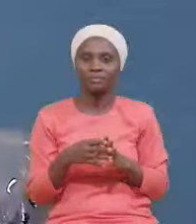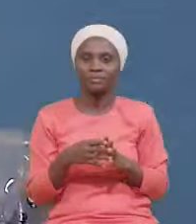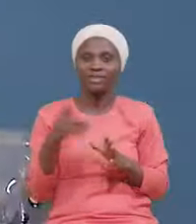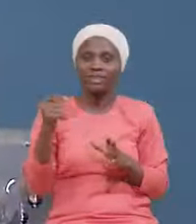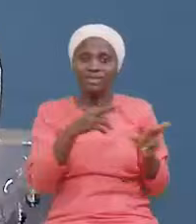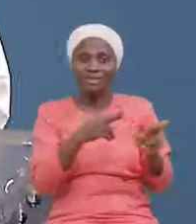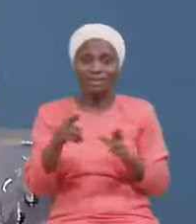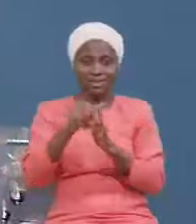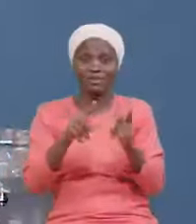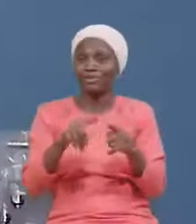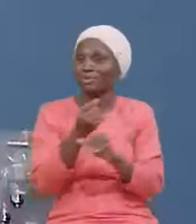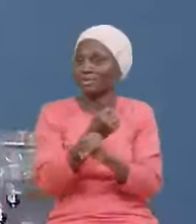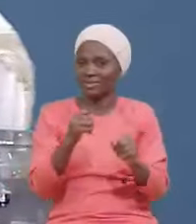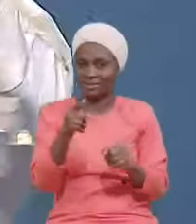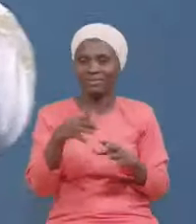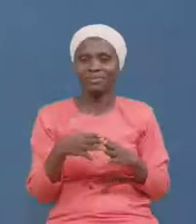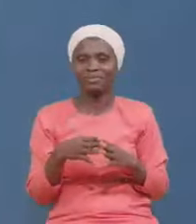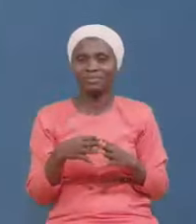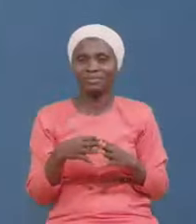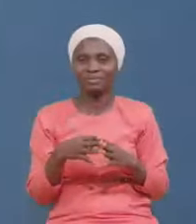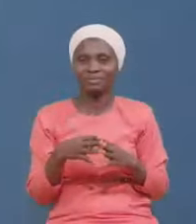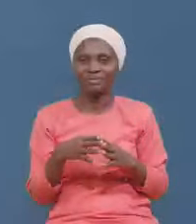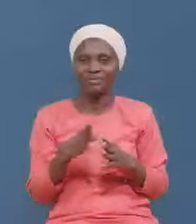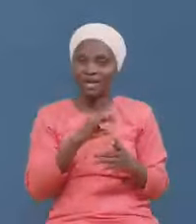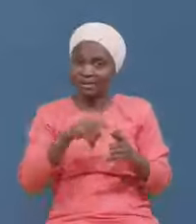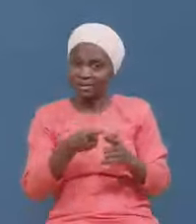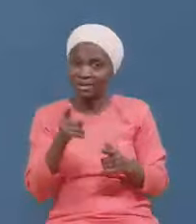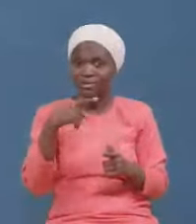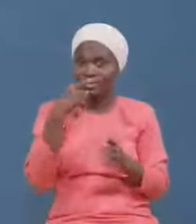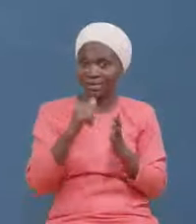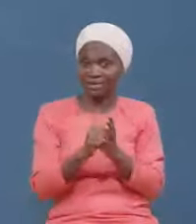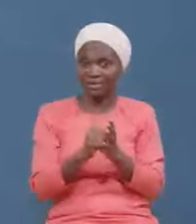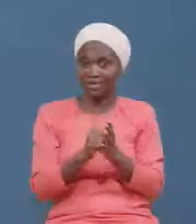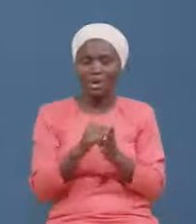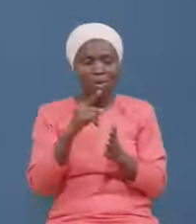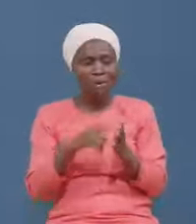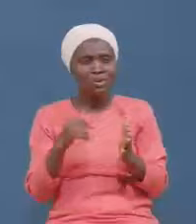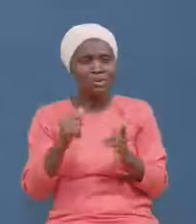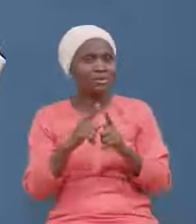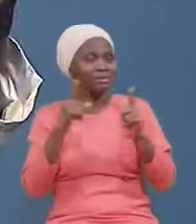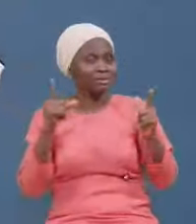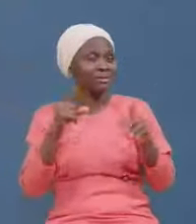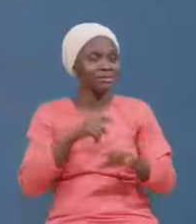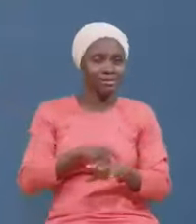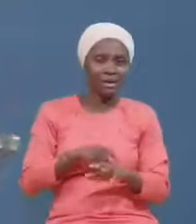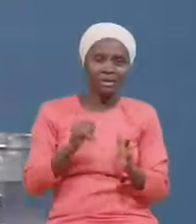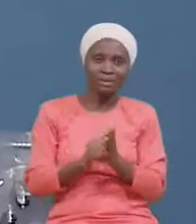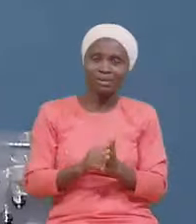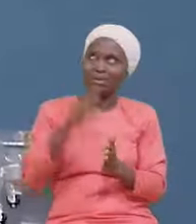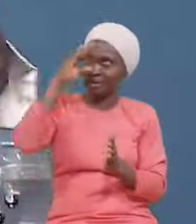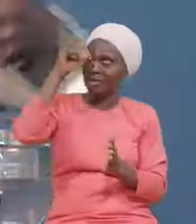to save you. నిన్ను రక్షించడానికి సిద్ధంగా ఉన్నాడు. And then you say, hey, what a great moment. He comes to